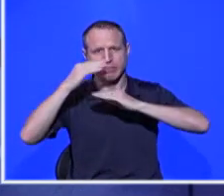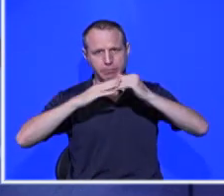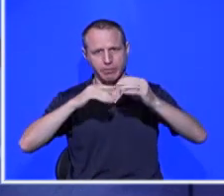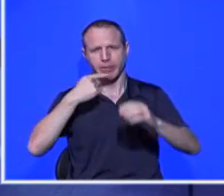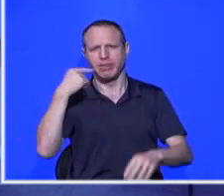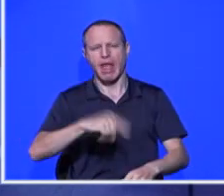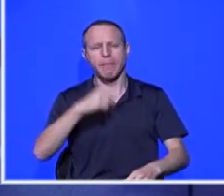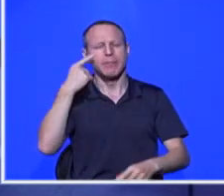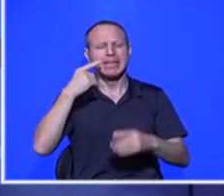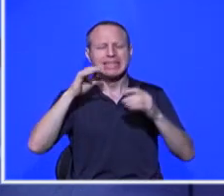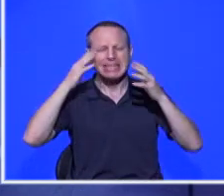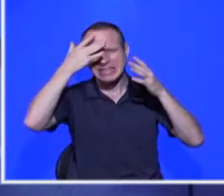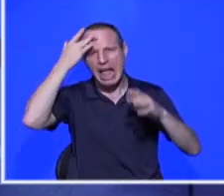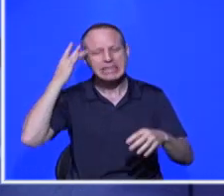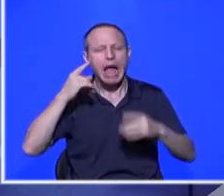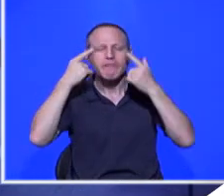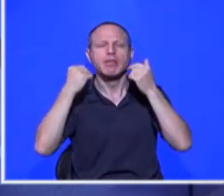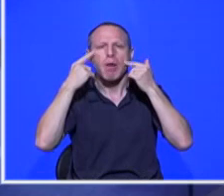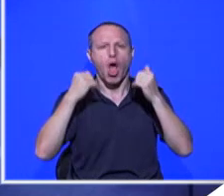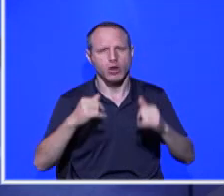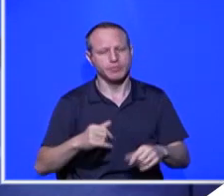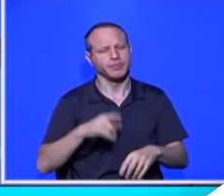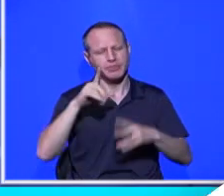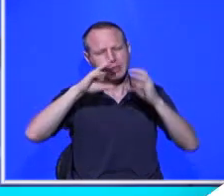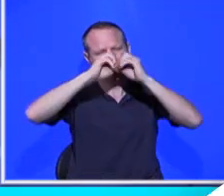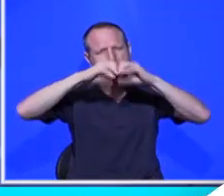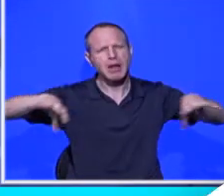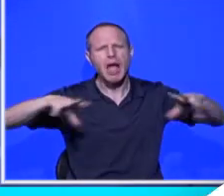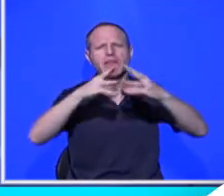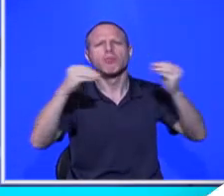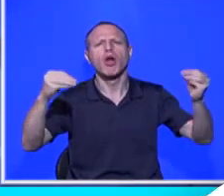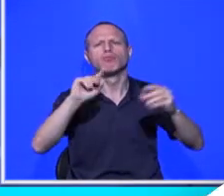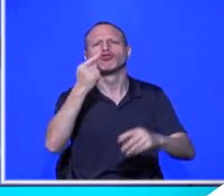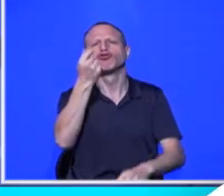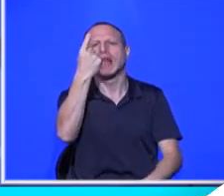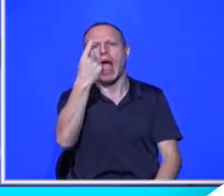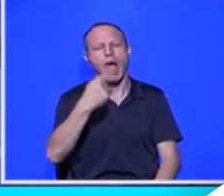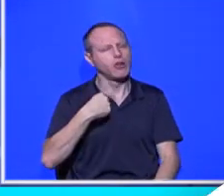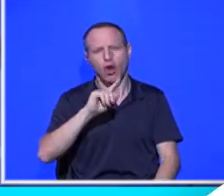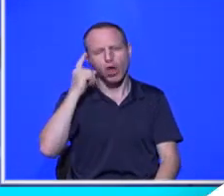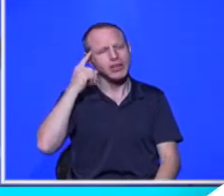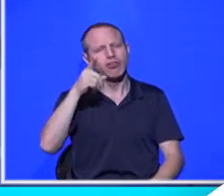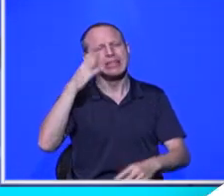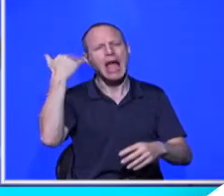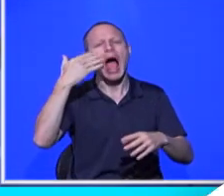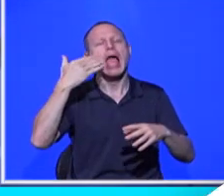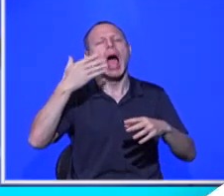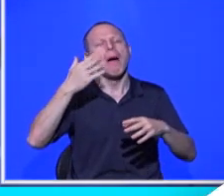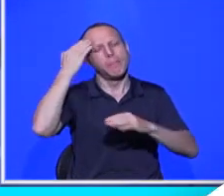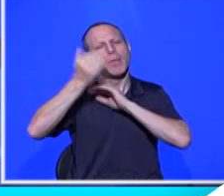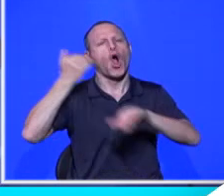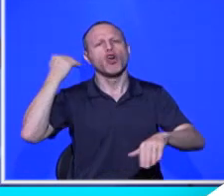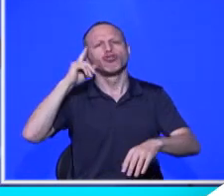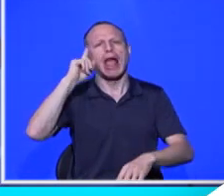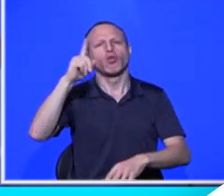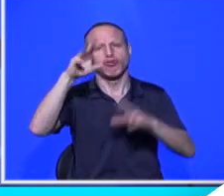בדם, יזע ודמעות, והתפרקה והתפוגגה בשנייה. אני חושב שזה לא היה כרוניקה של התפרקות ידועה מראש, כמו שאורן